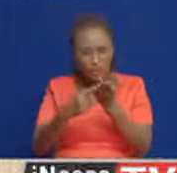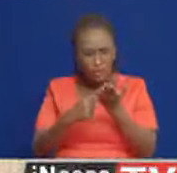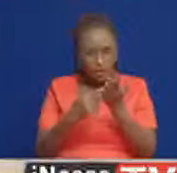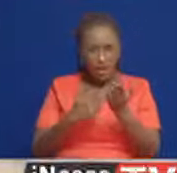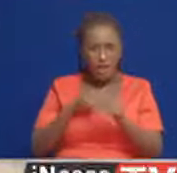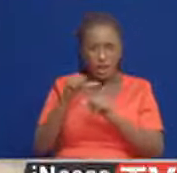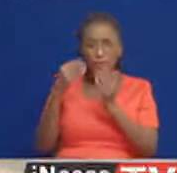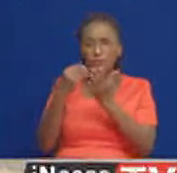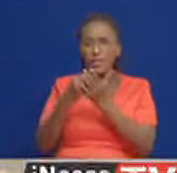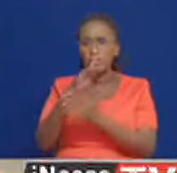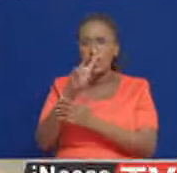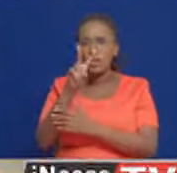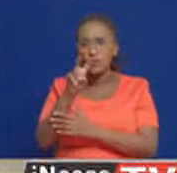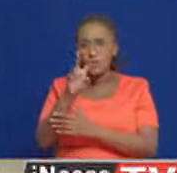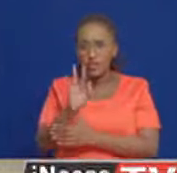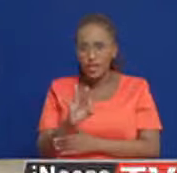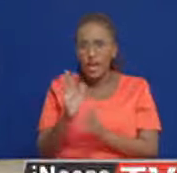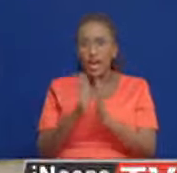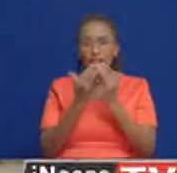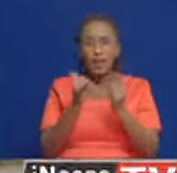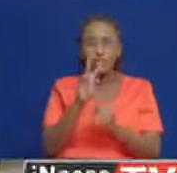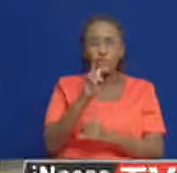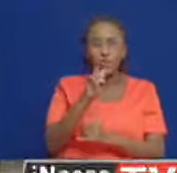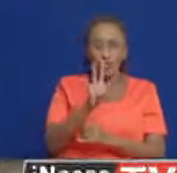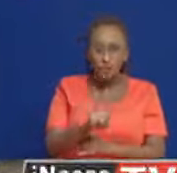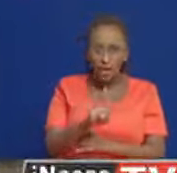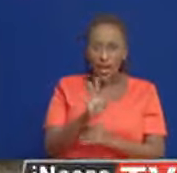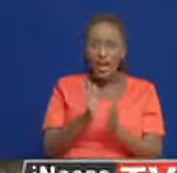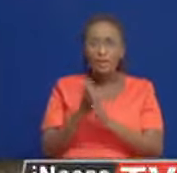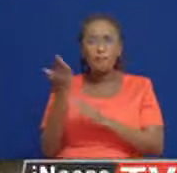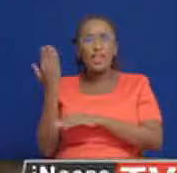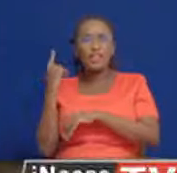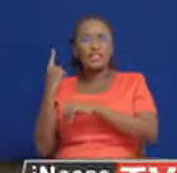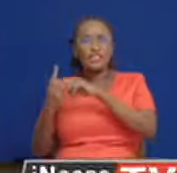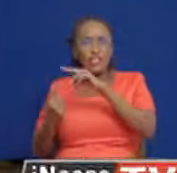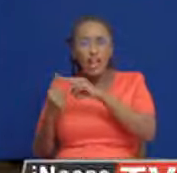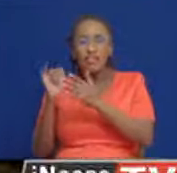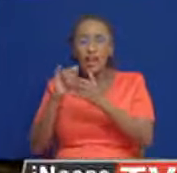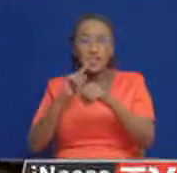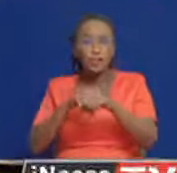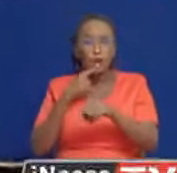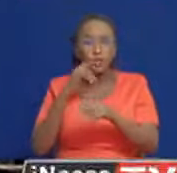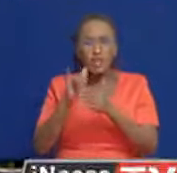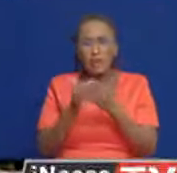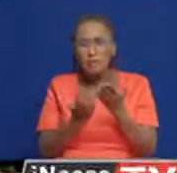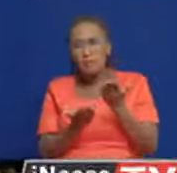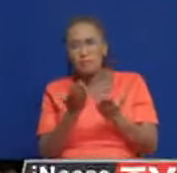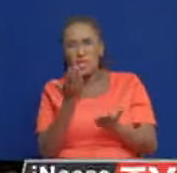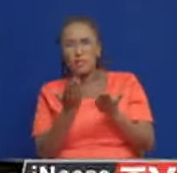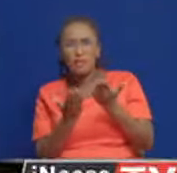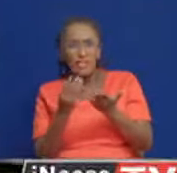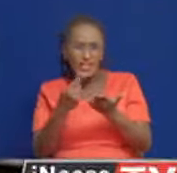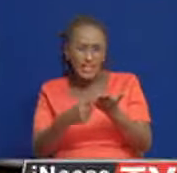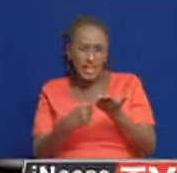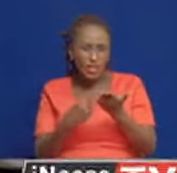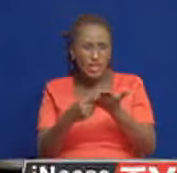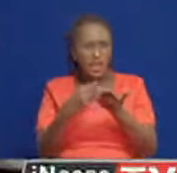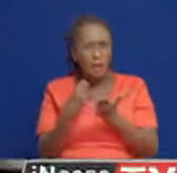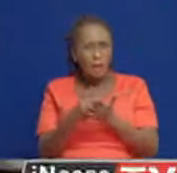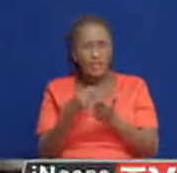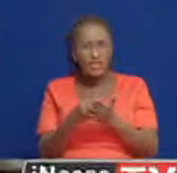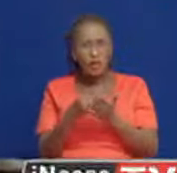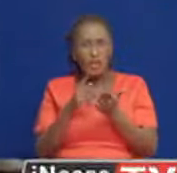fedha 2023. Sasa ni 2024 na wakati ule ilikuwa inataja kwamba ni kama ni mswada wa fedha wa wale ambao wana